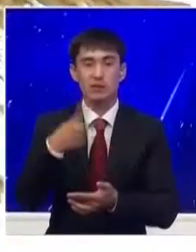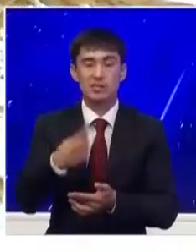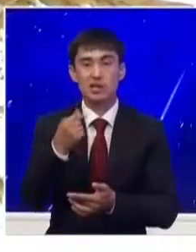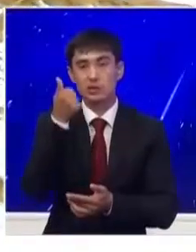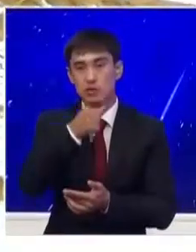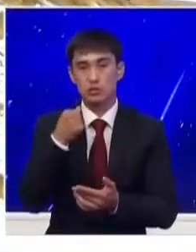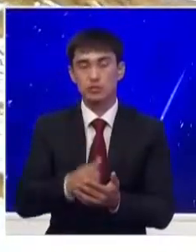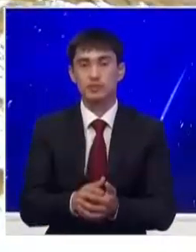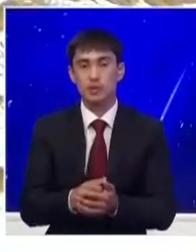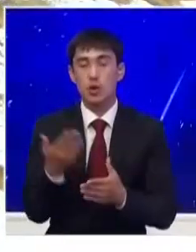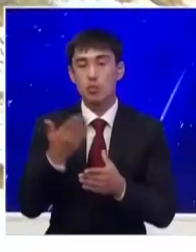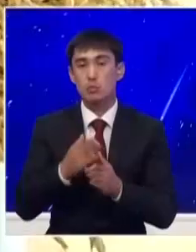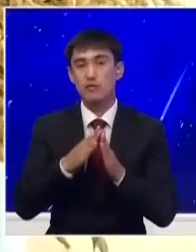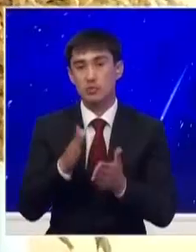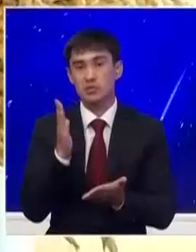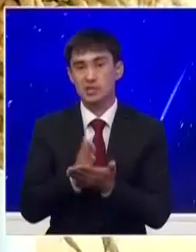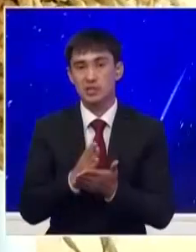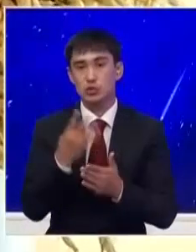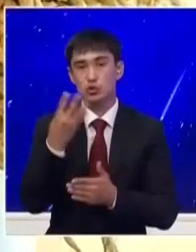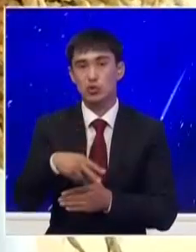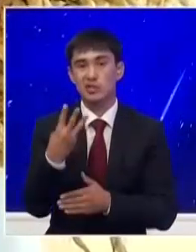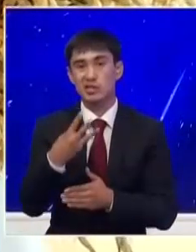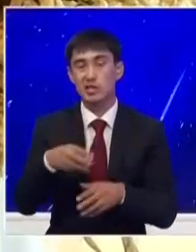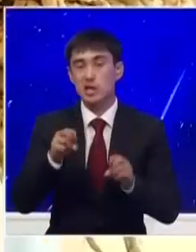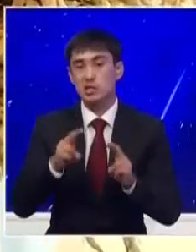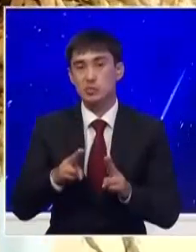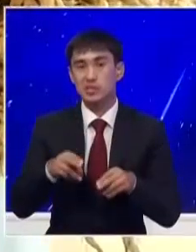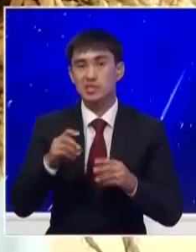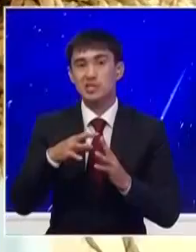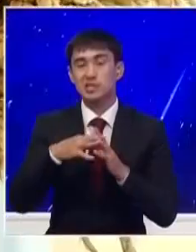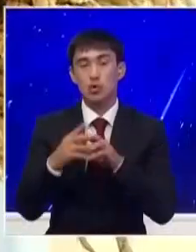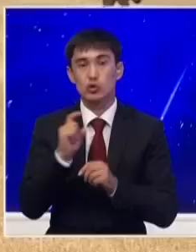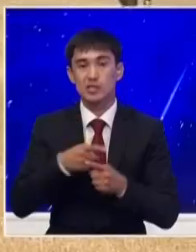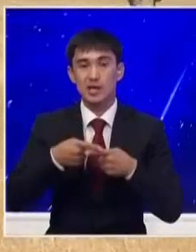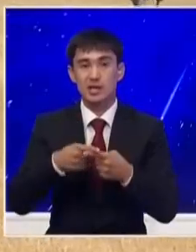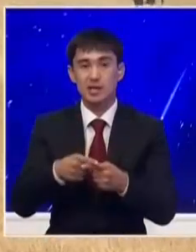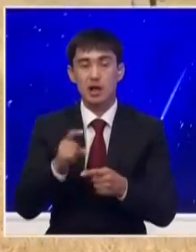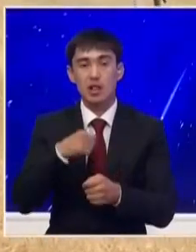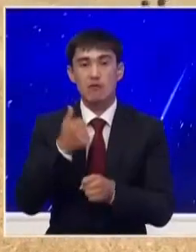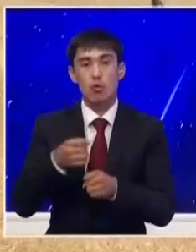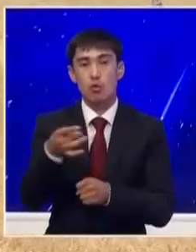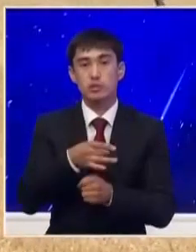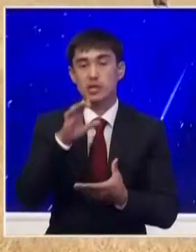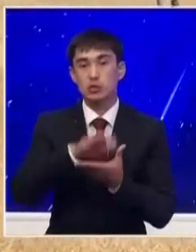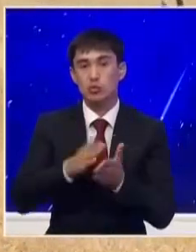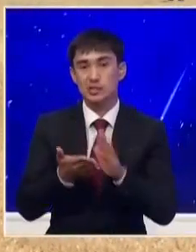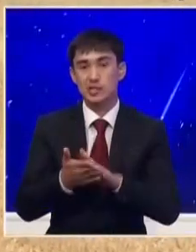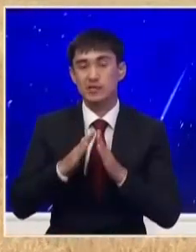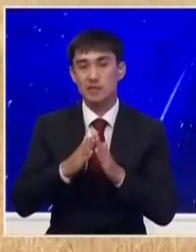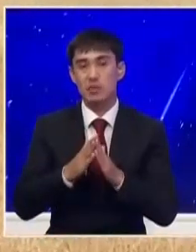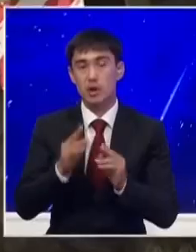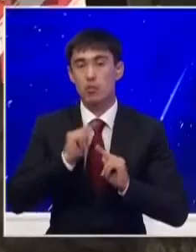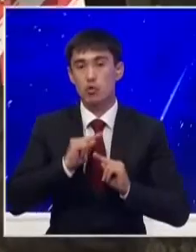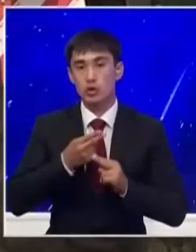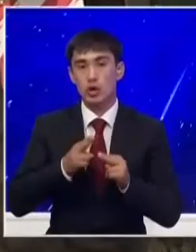21 года. В помощь фермерам здесь имеется 43 единицы различной сельхозтехники. Глава области ознакомился с состоянием фермы,